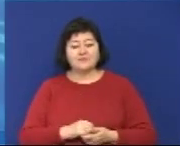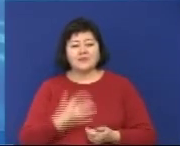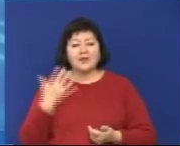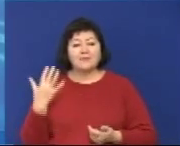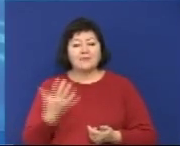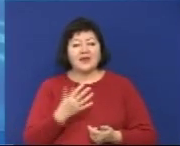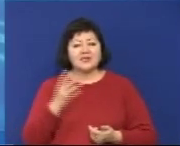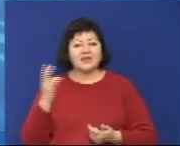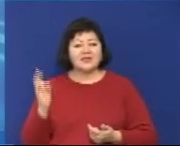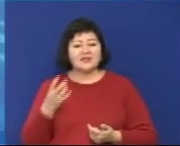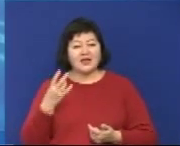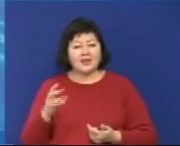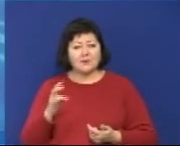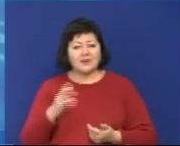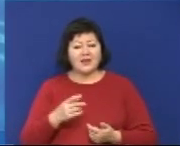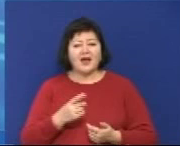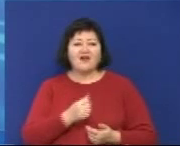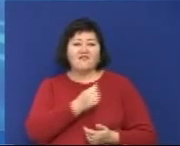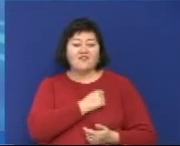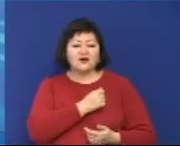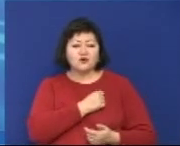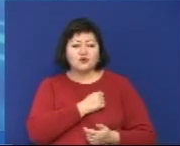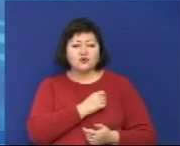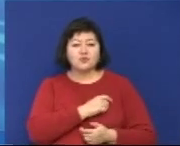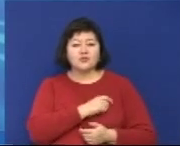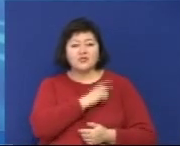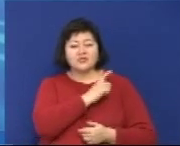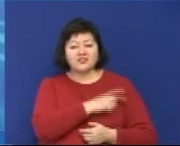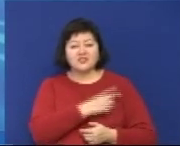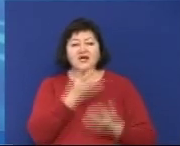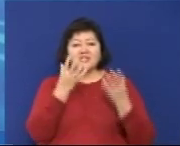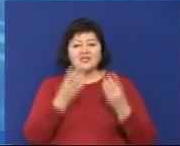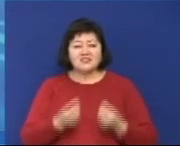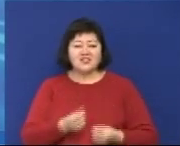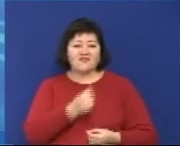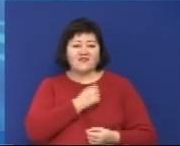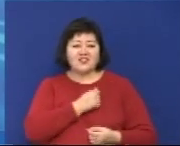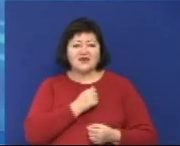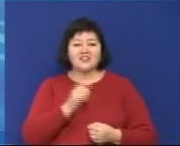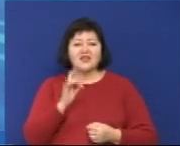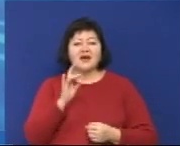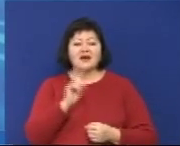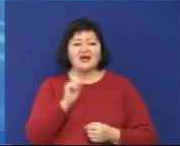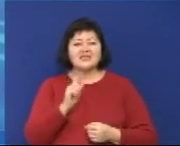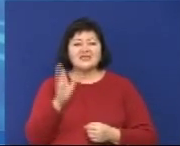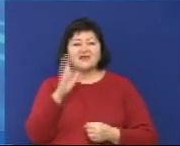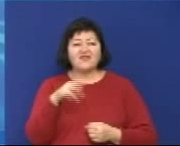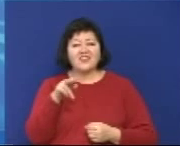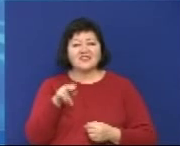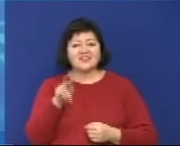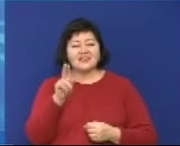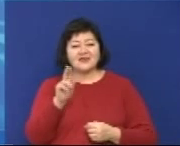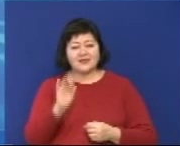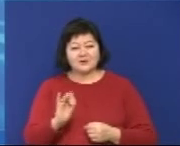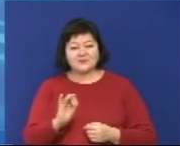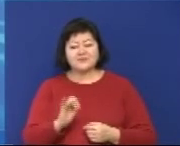5 ноября в Вооруженных силах Республики Казахстан отмечается День военной разведки. Свой профессиональный праздник отметили и военнослужащие